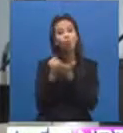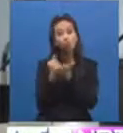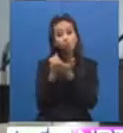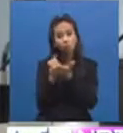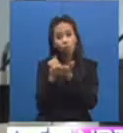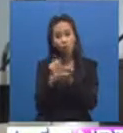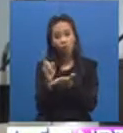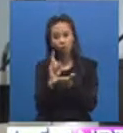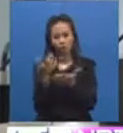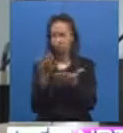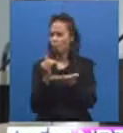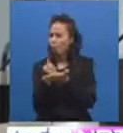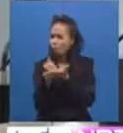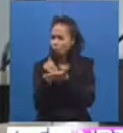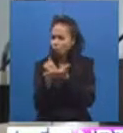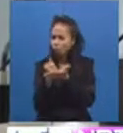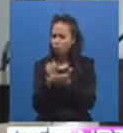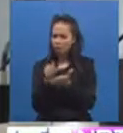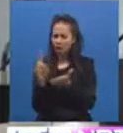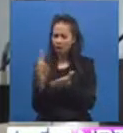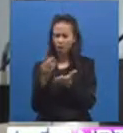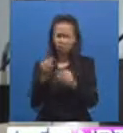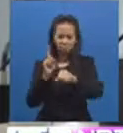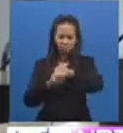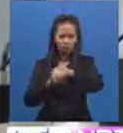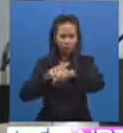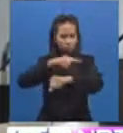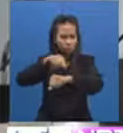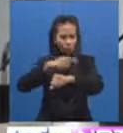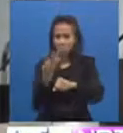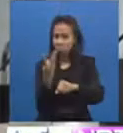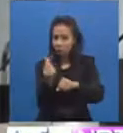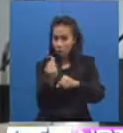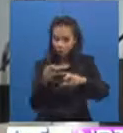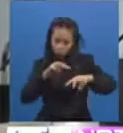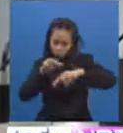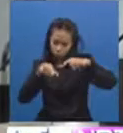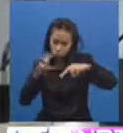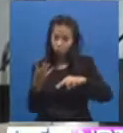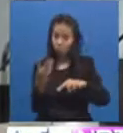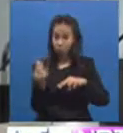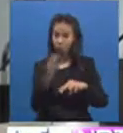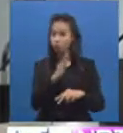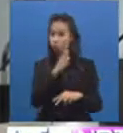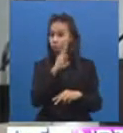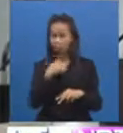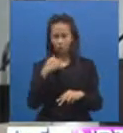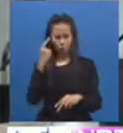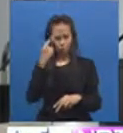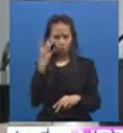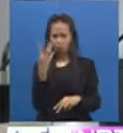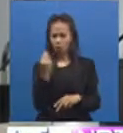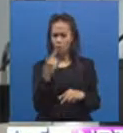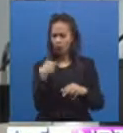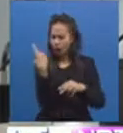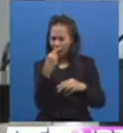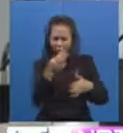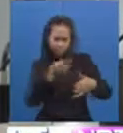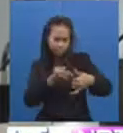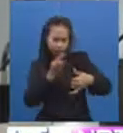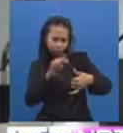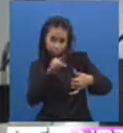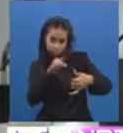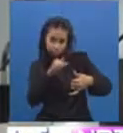สุนปืนอัตโนมัติเป็นตัวลดระยะเวลานะครับเมื่อเราสามารถรู้ได้เร็วว่ากลุ่มผู้ก่อเหตุใช้ปืนน